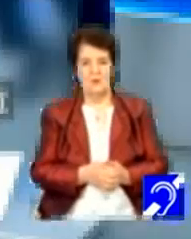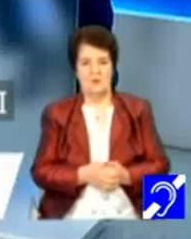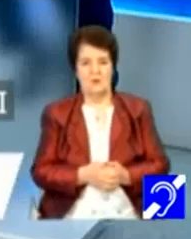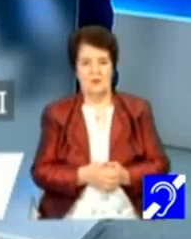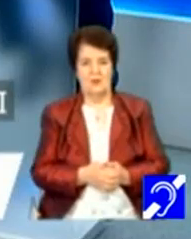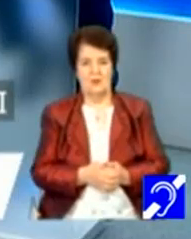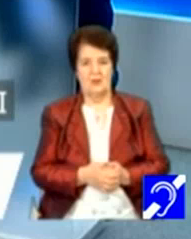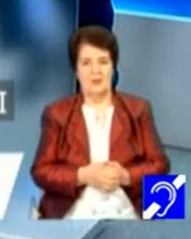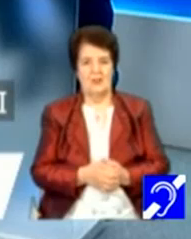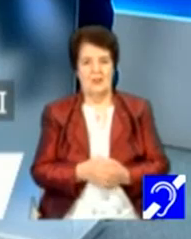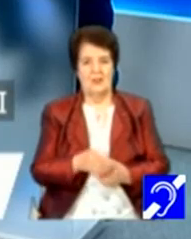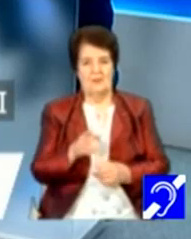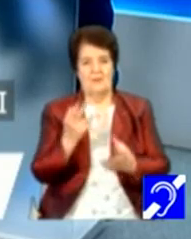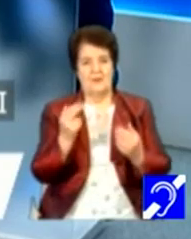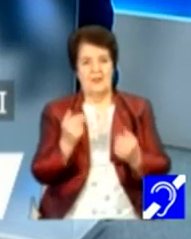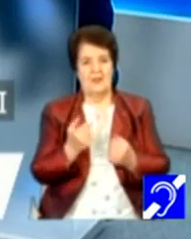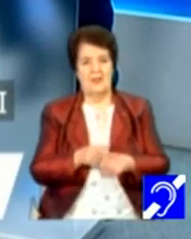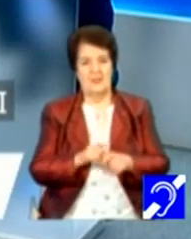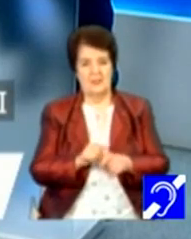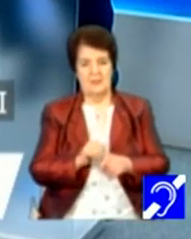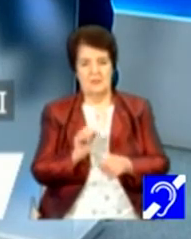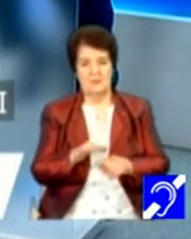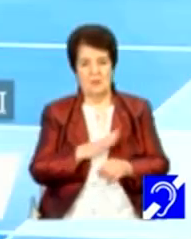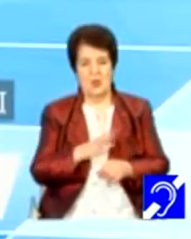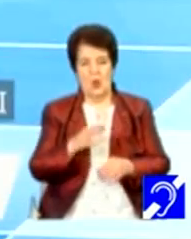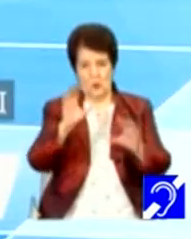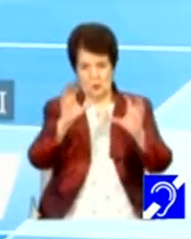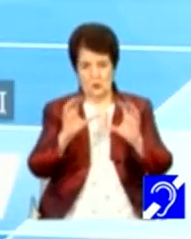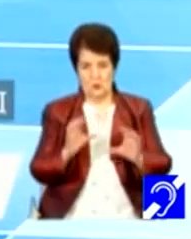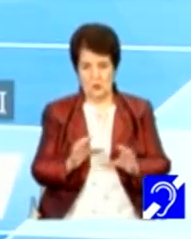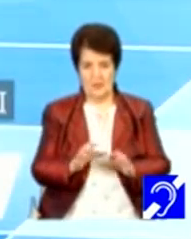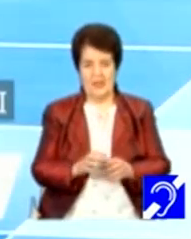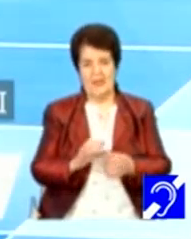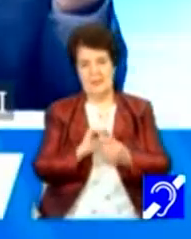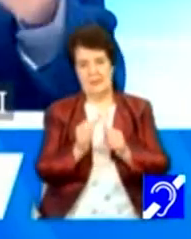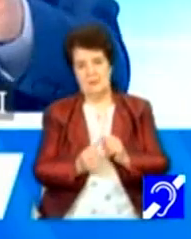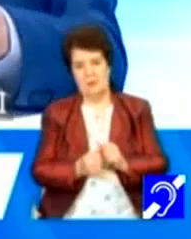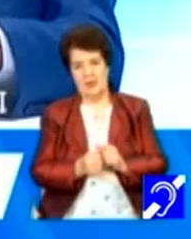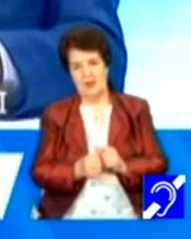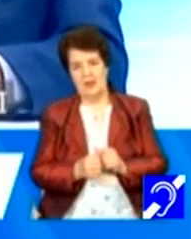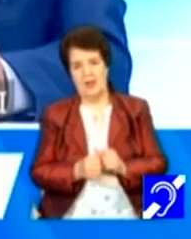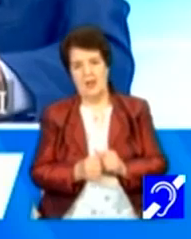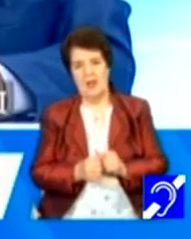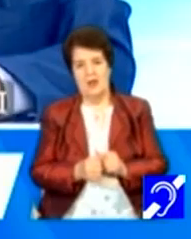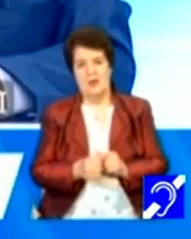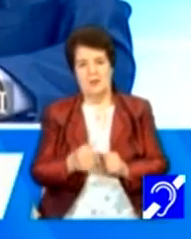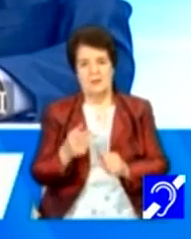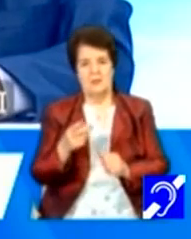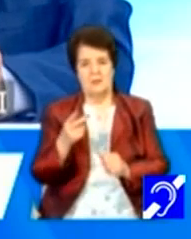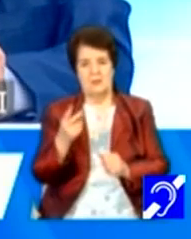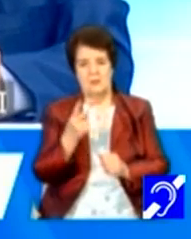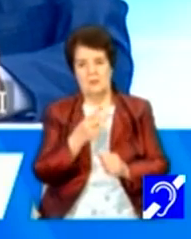și constituționale. Exact. Și constituționale, deci pot fi trei categorii de constituționale, de schimbare de modificarea Constituției, care să...